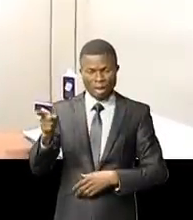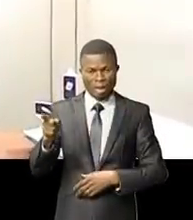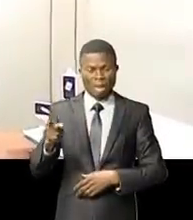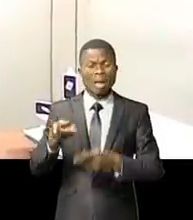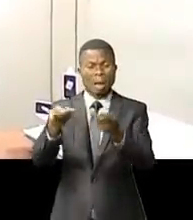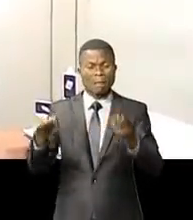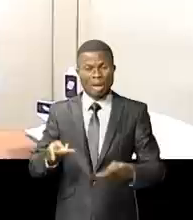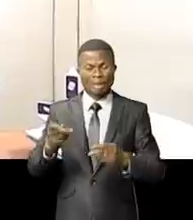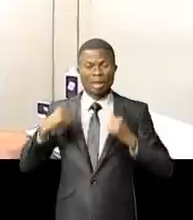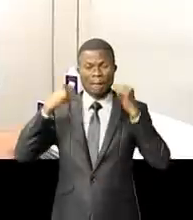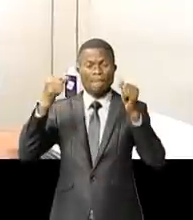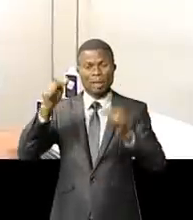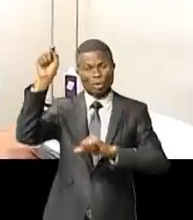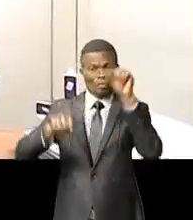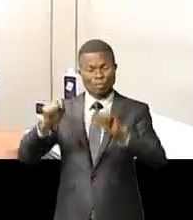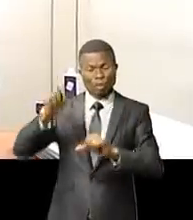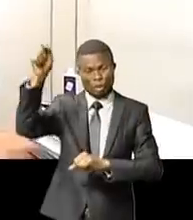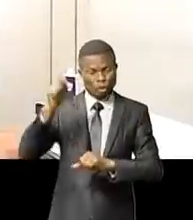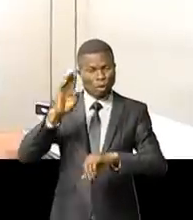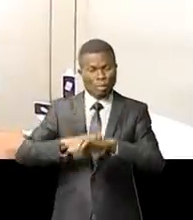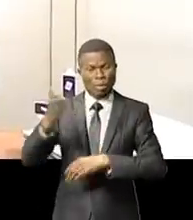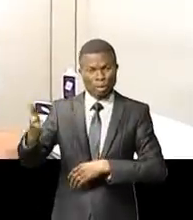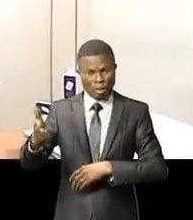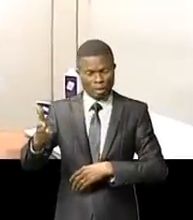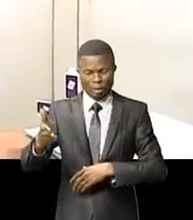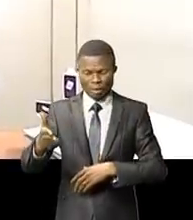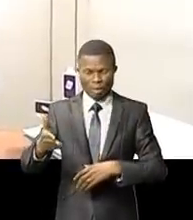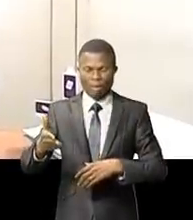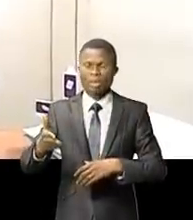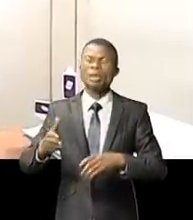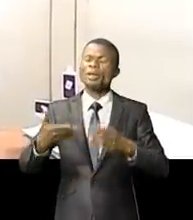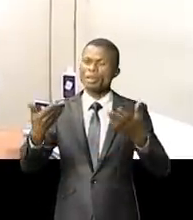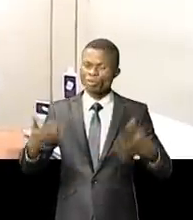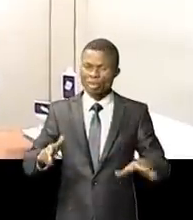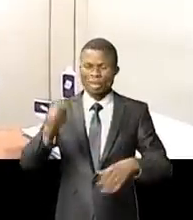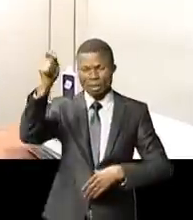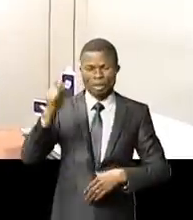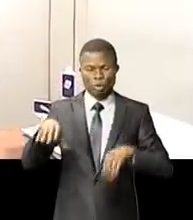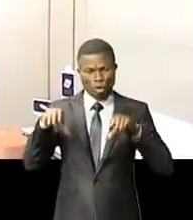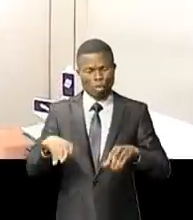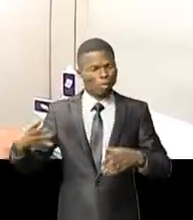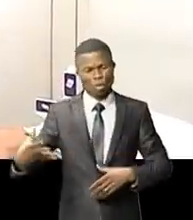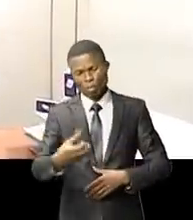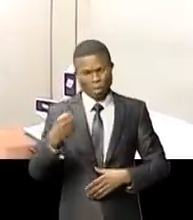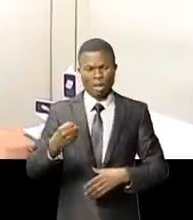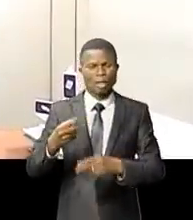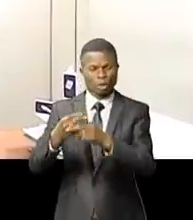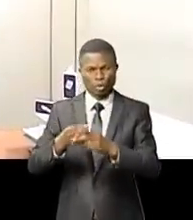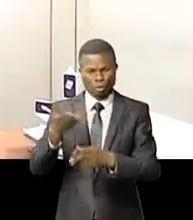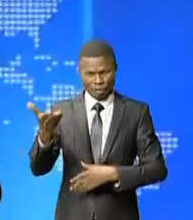général de ces groupes armés, est passée sous contrôle des forces armées de la République démocratique du Congo.